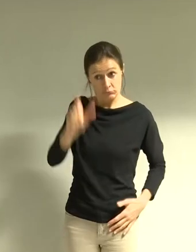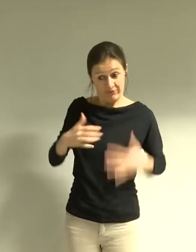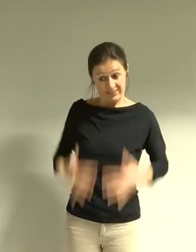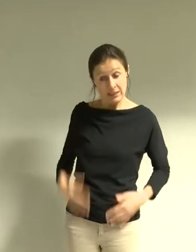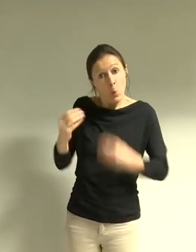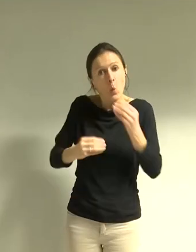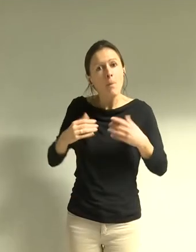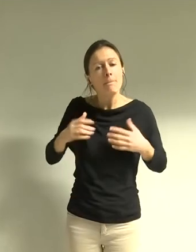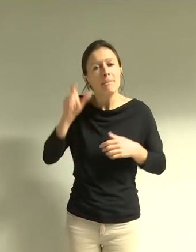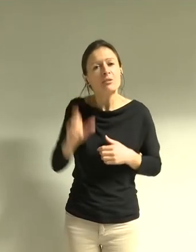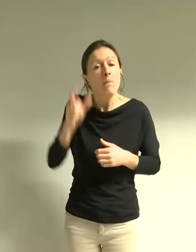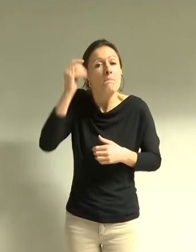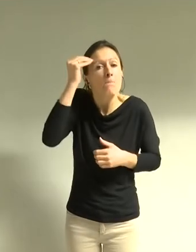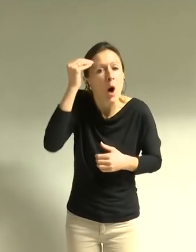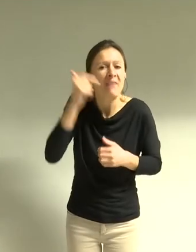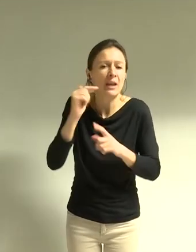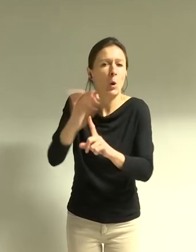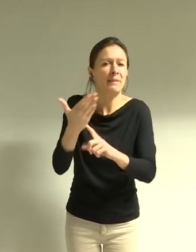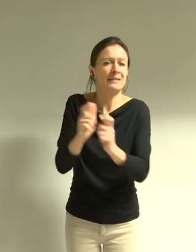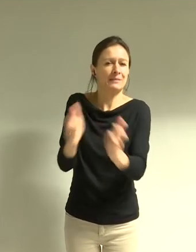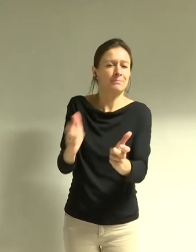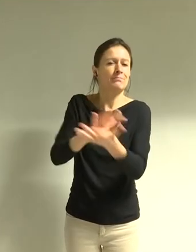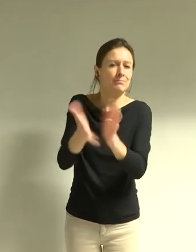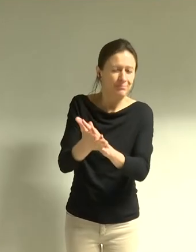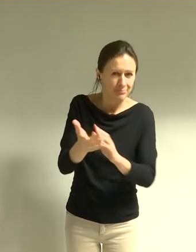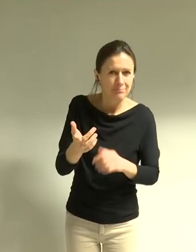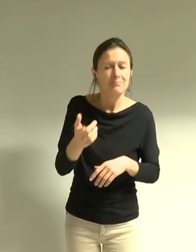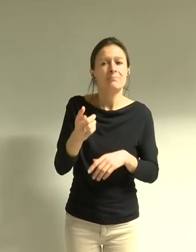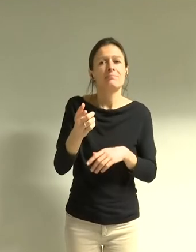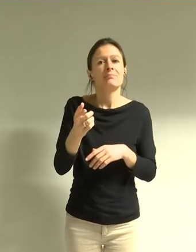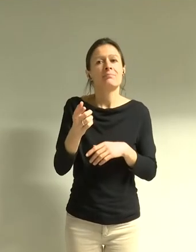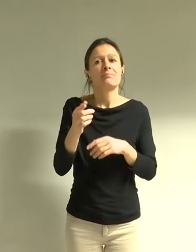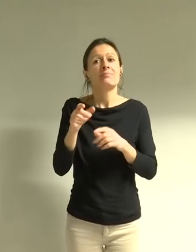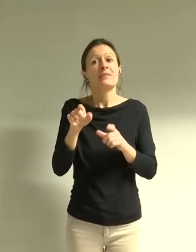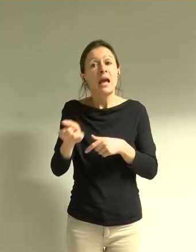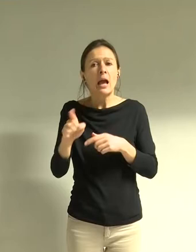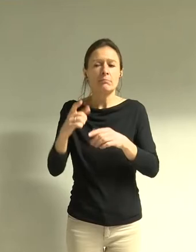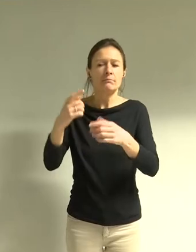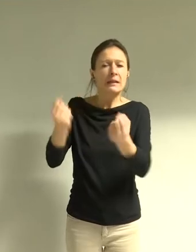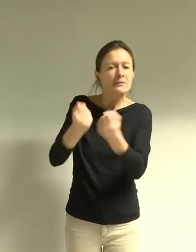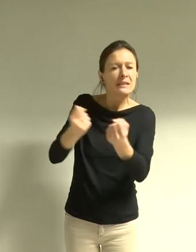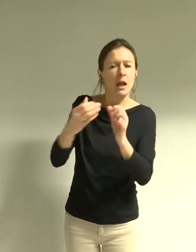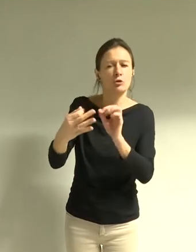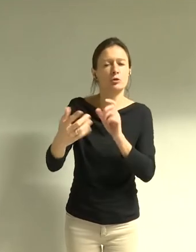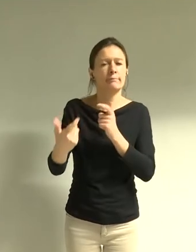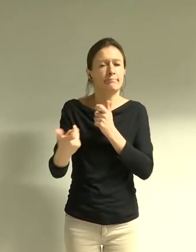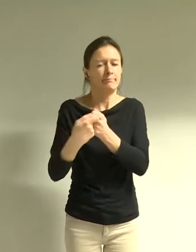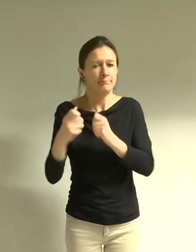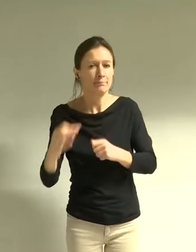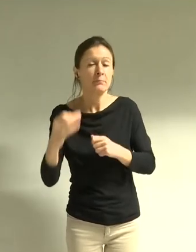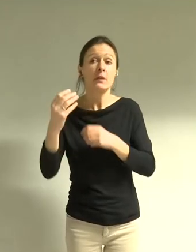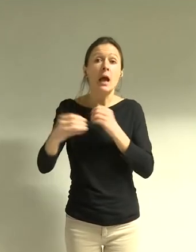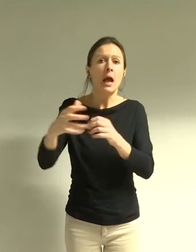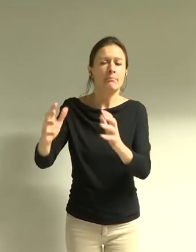privé bénéficiant des activités et ou contribuant à son développement et à son rayonnement